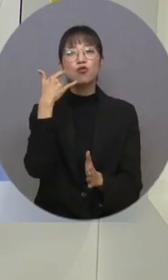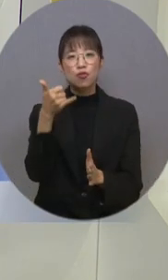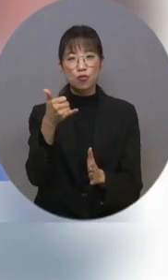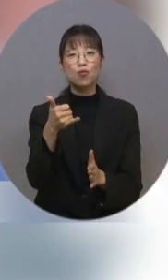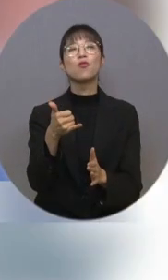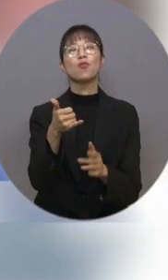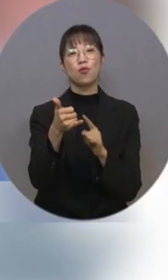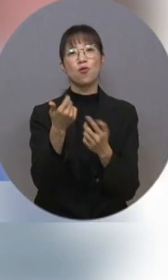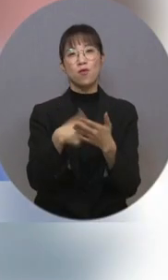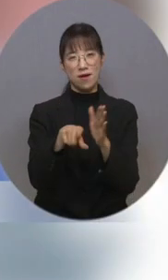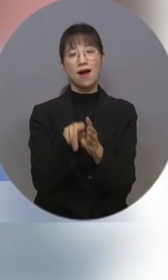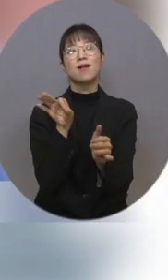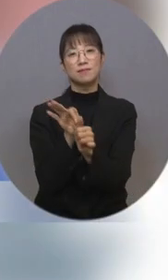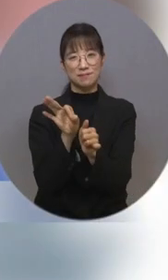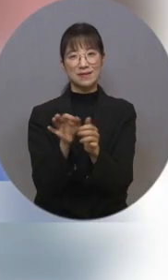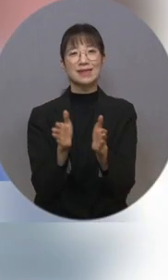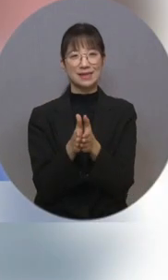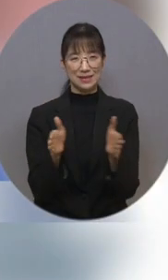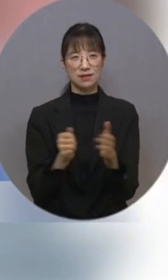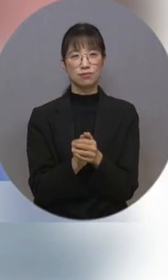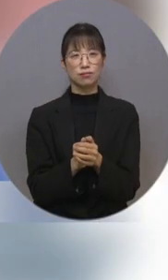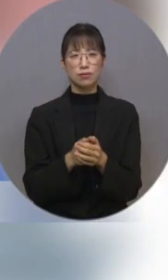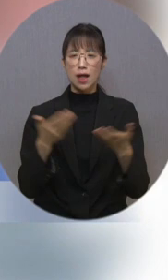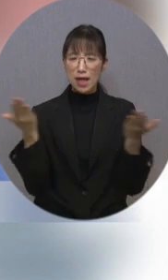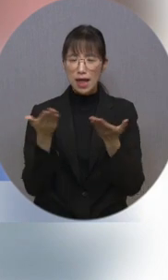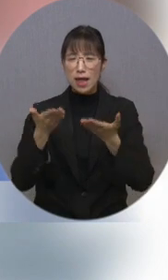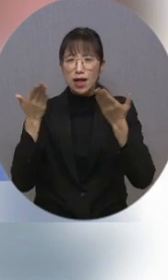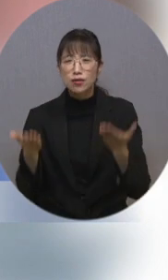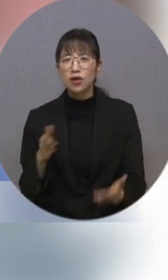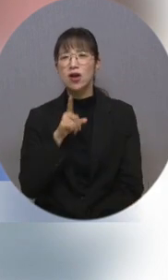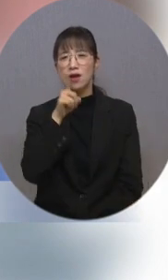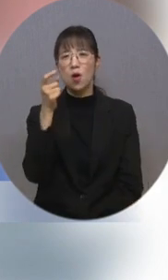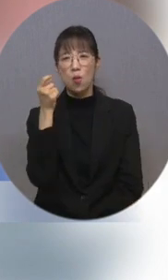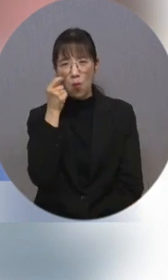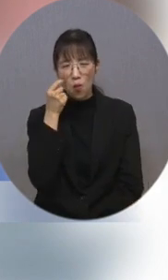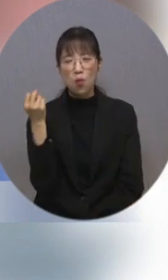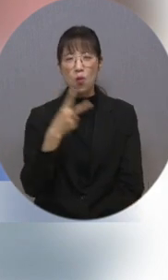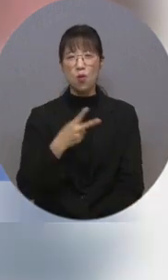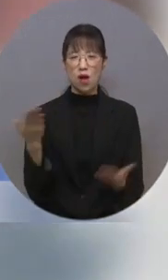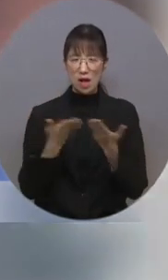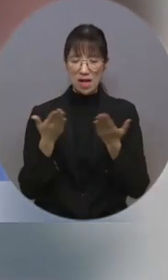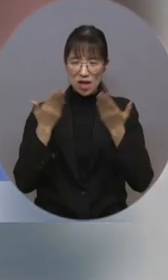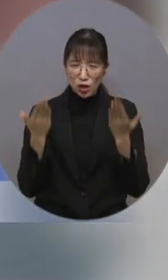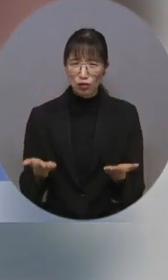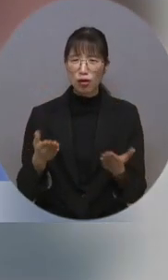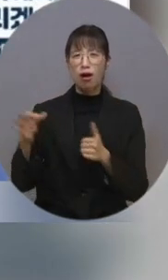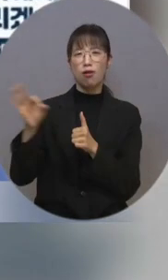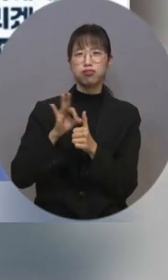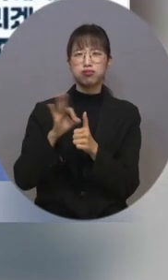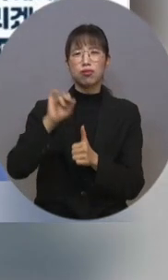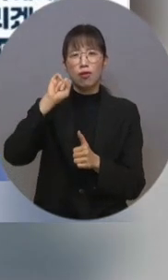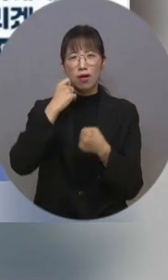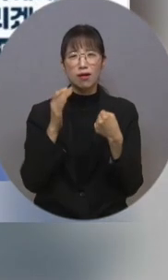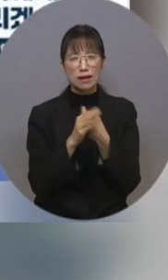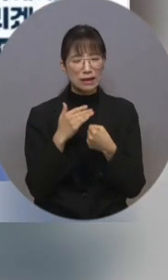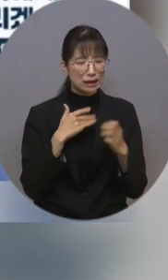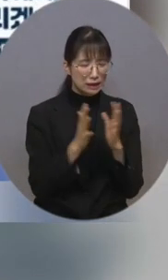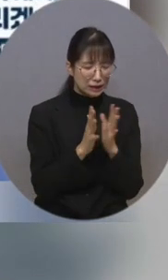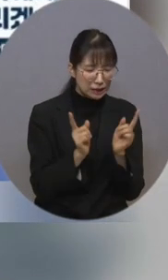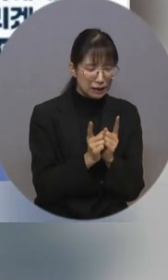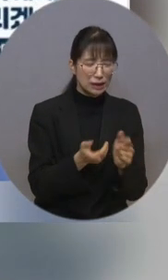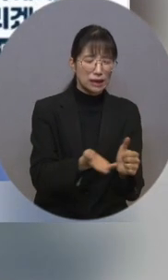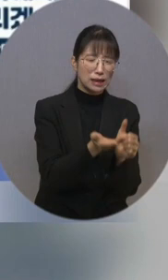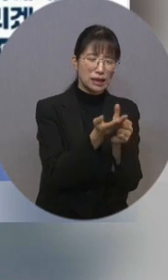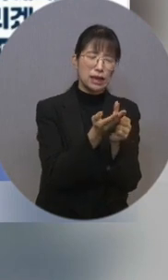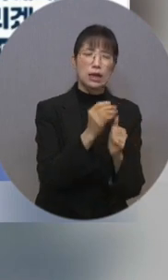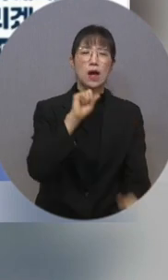지원합니다. 그동안 육아휴직을 사용할 수 없거나 육아휴직급여가 충분치 않아 직접 양육하는 것이 부담되는